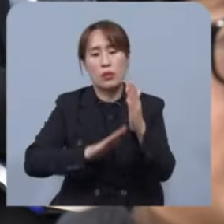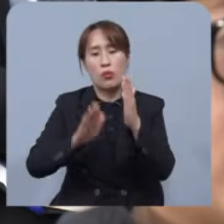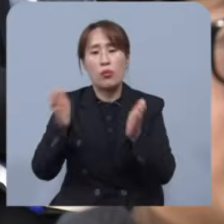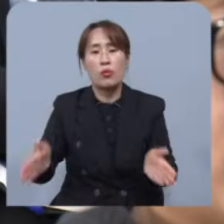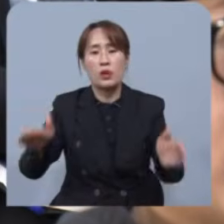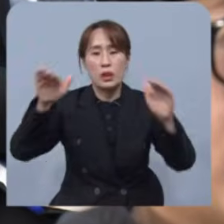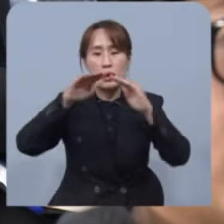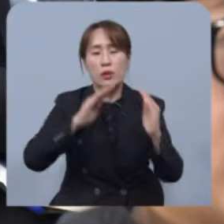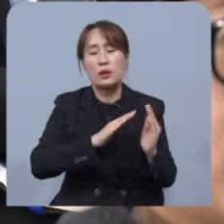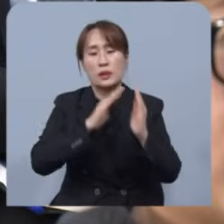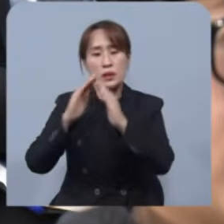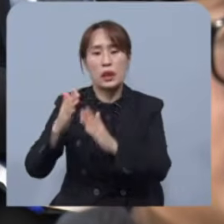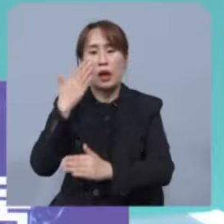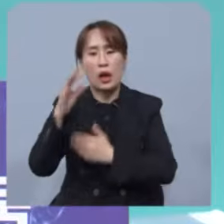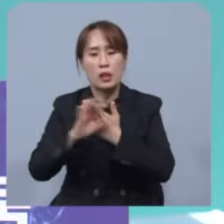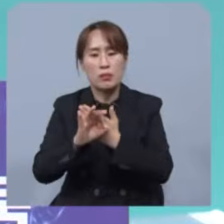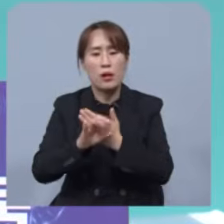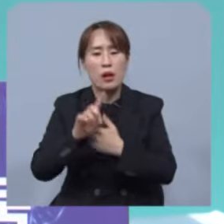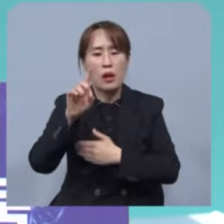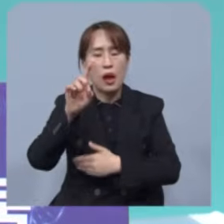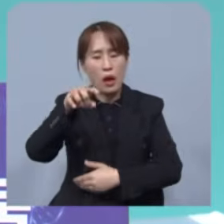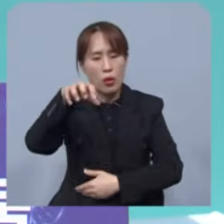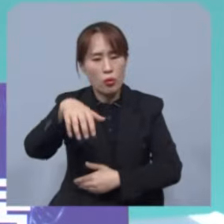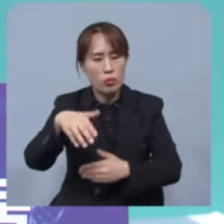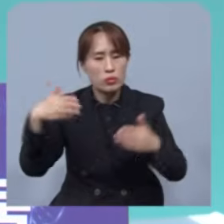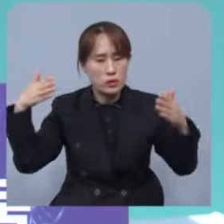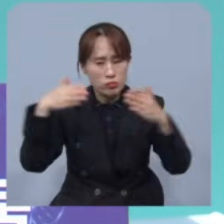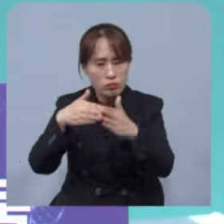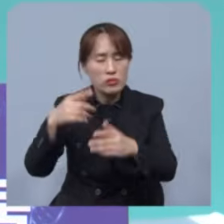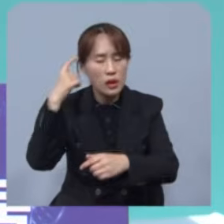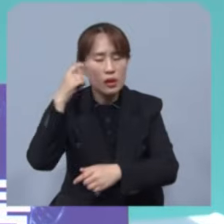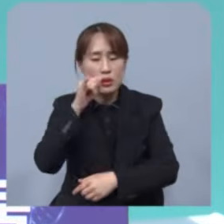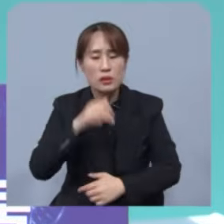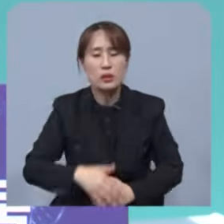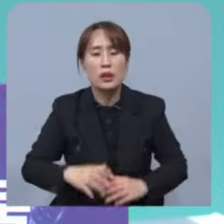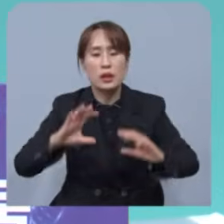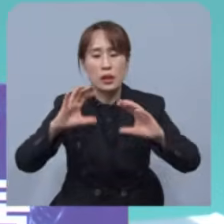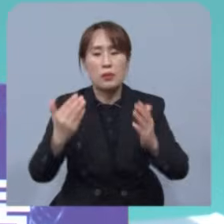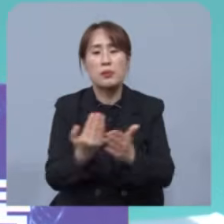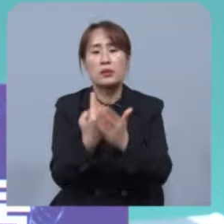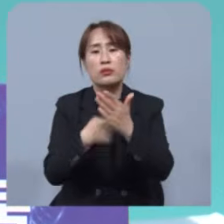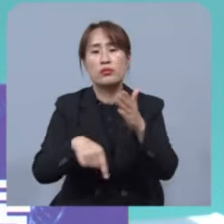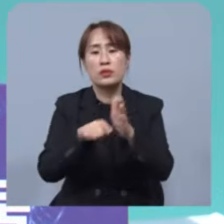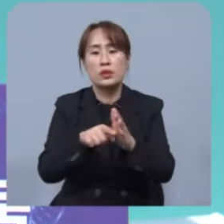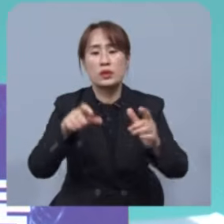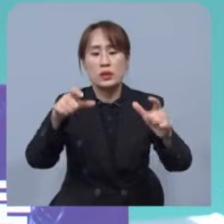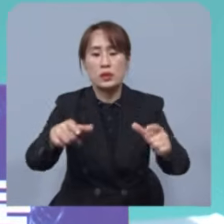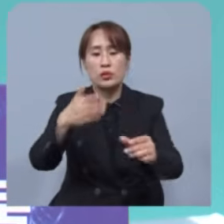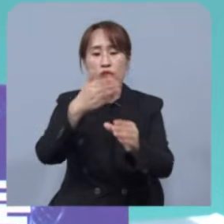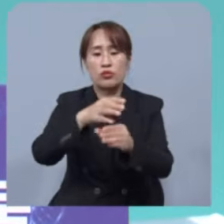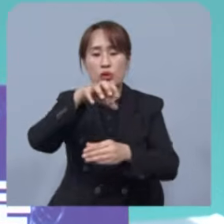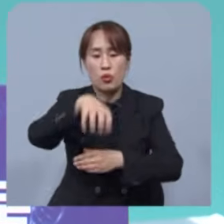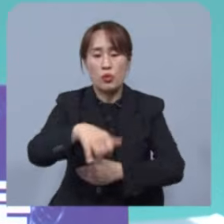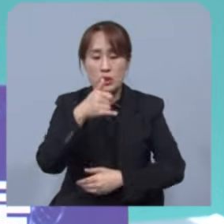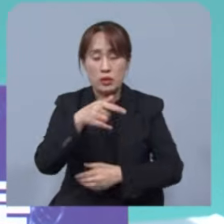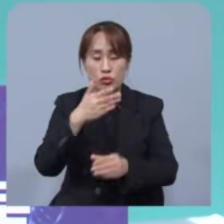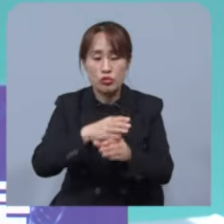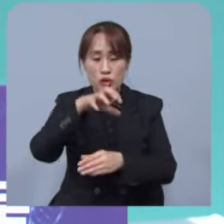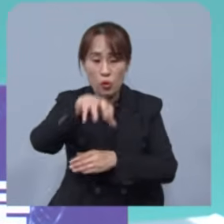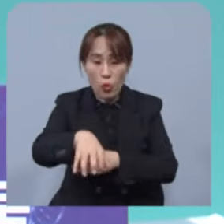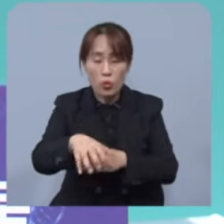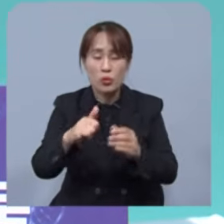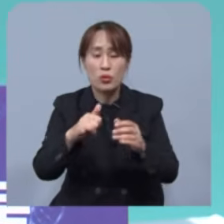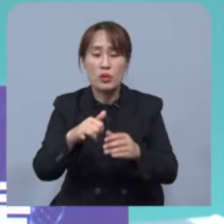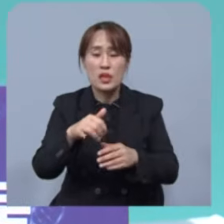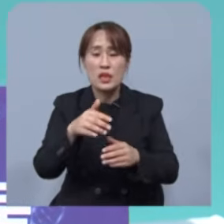이전은 가급적이 좀 집중하자. 어쨌든 나라가 살려면 지역에 중심이 생겨야 되고 중심이 생겨서